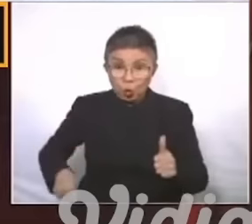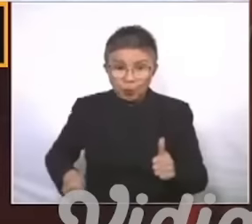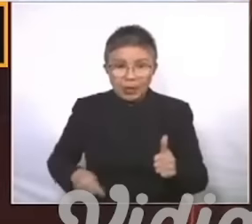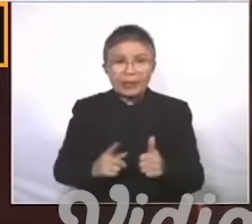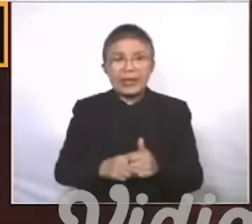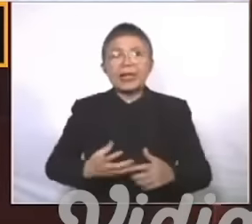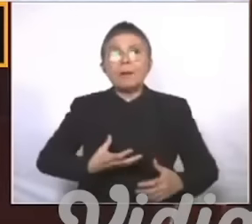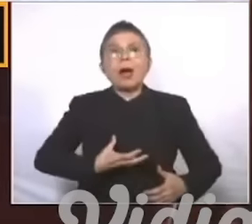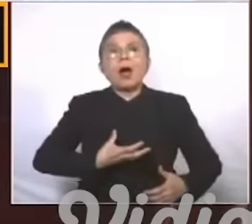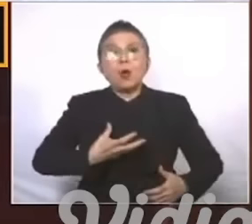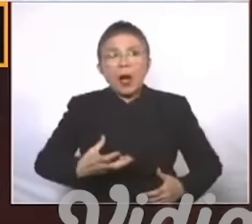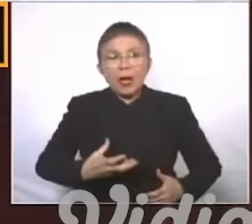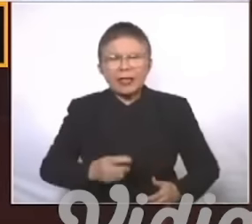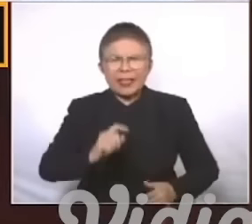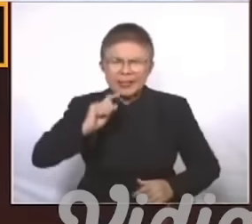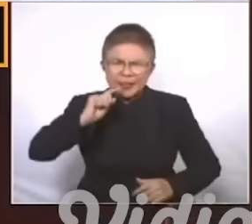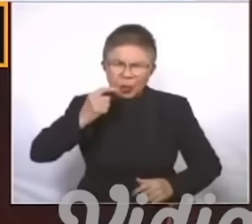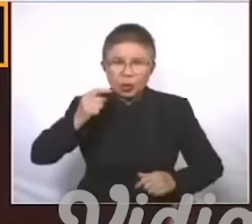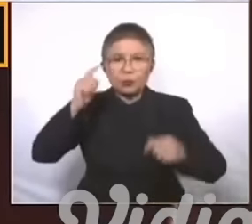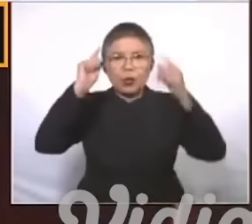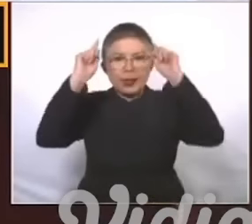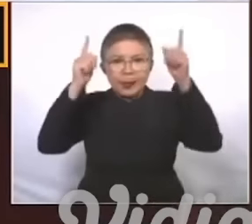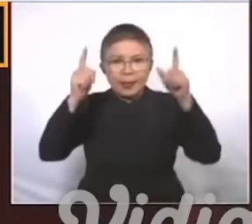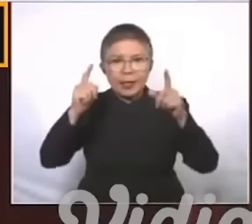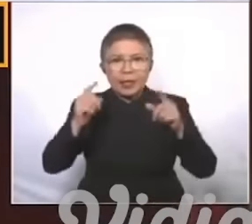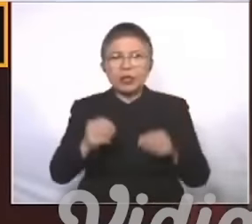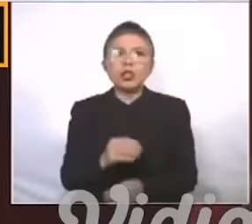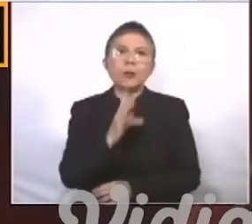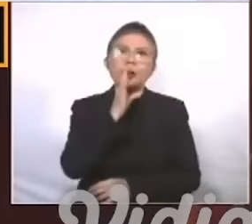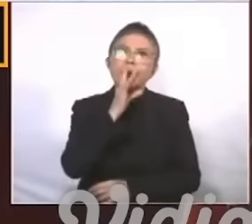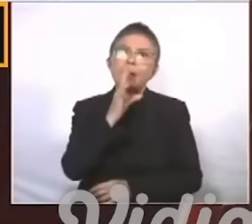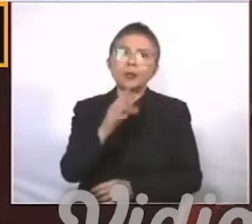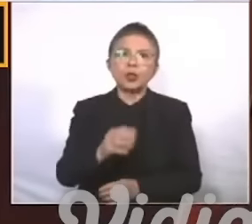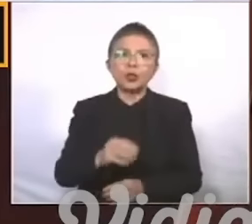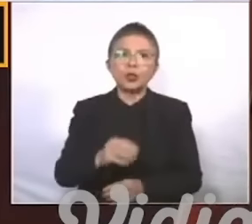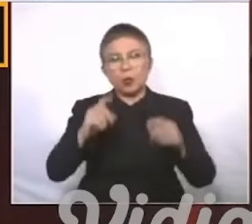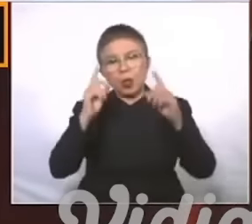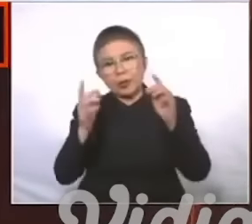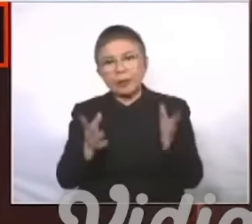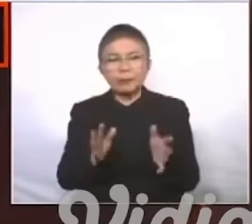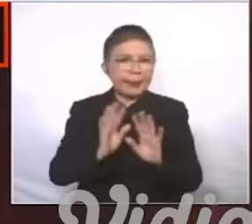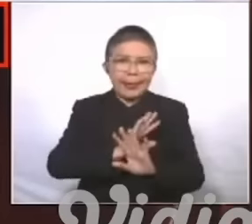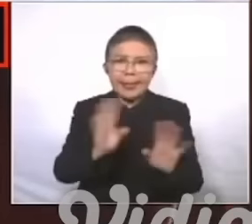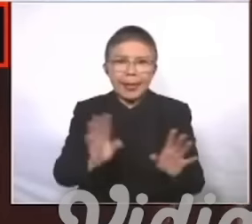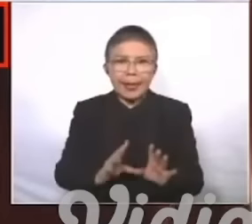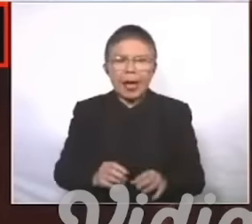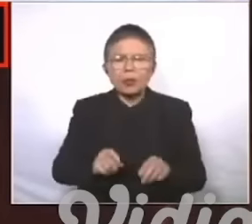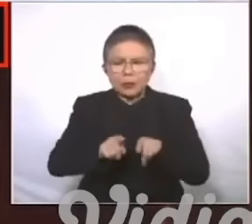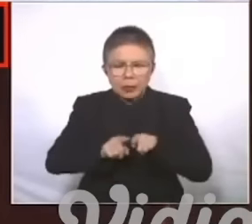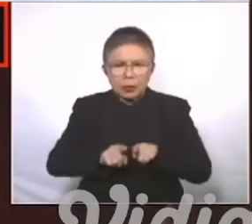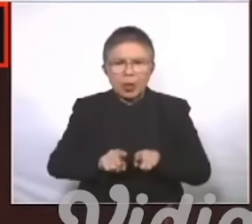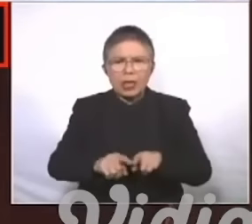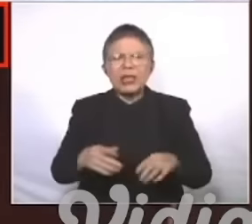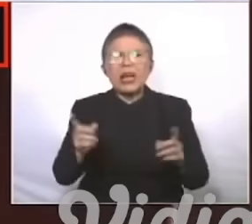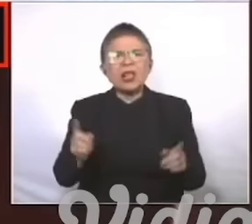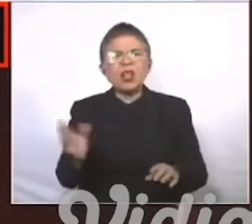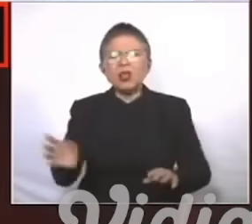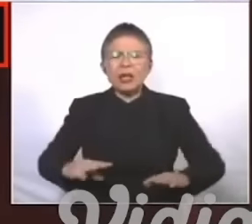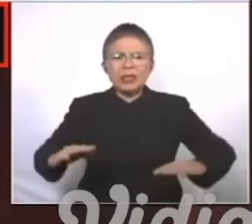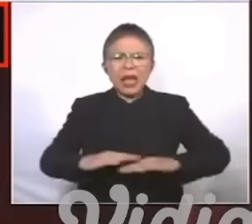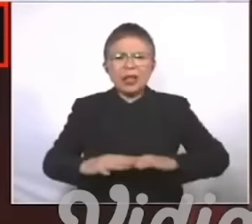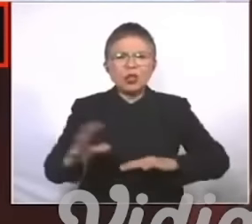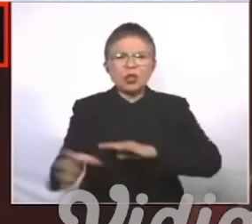kemauan dan kesungguhan politik, bukan hanya retorika politik. Oleh karena itu agar tanah-tanah yang